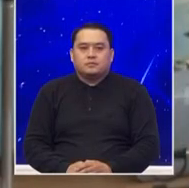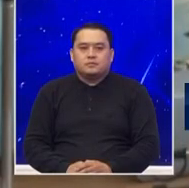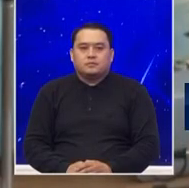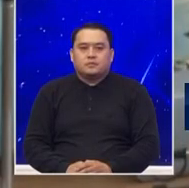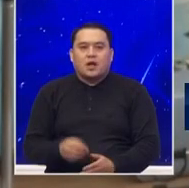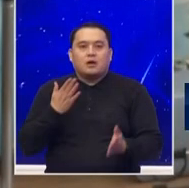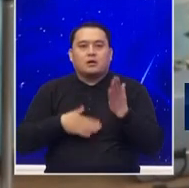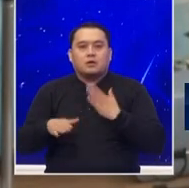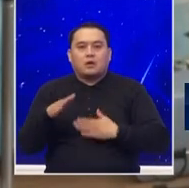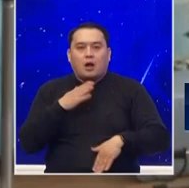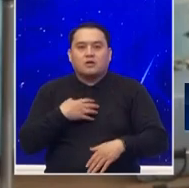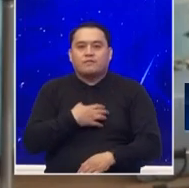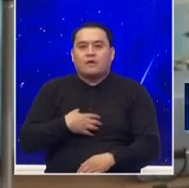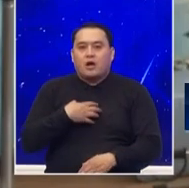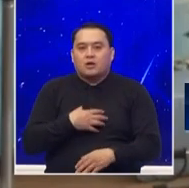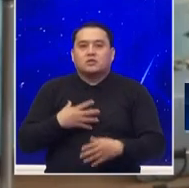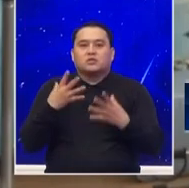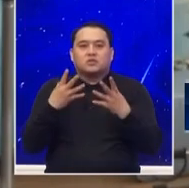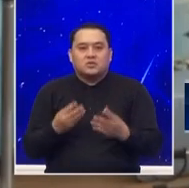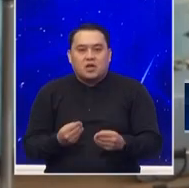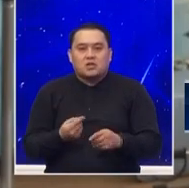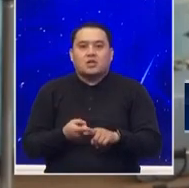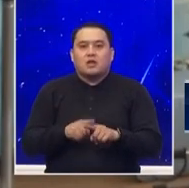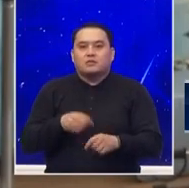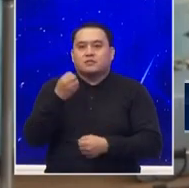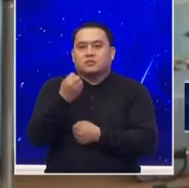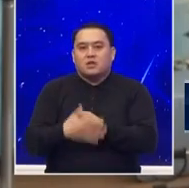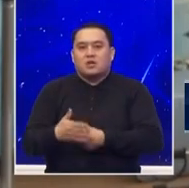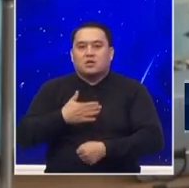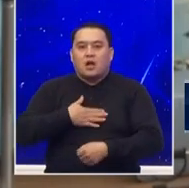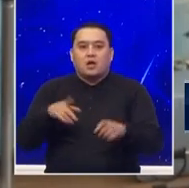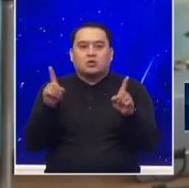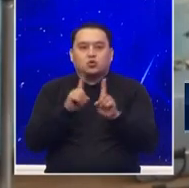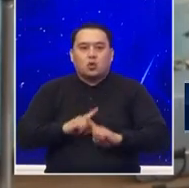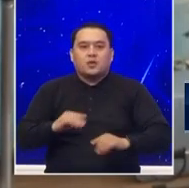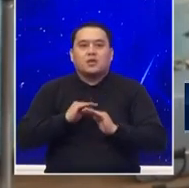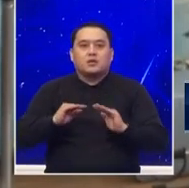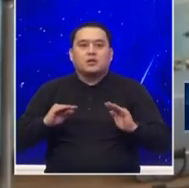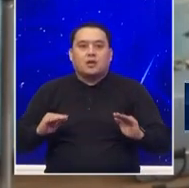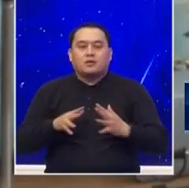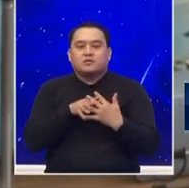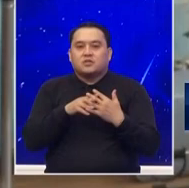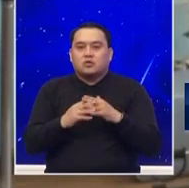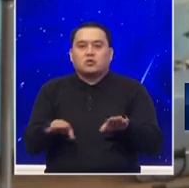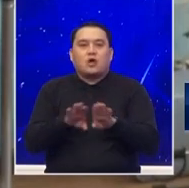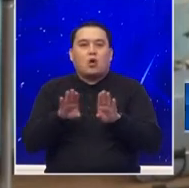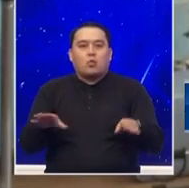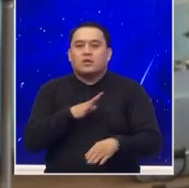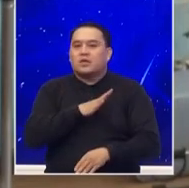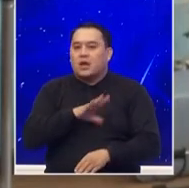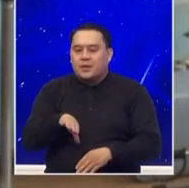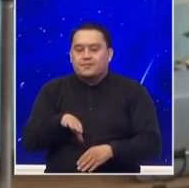Это радостное и значимое событие для всех нас – открытие центра для наших особенных деток. Раньше в нашем селе такого учреждения не